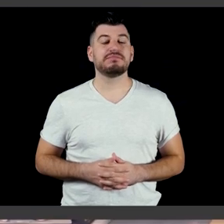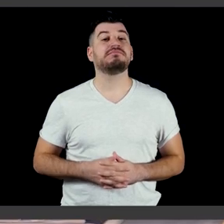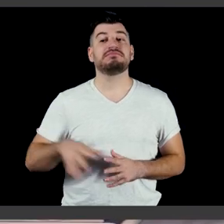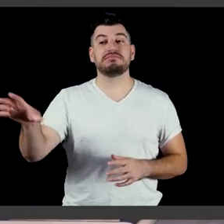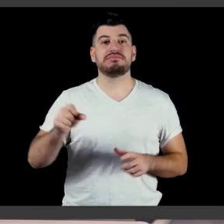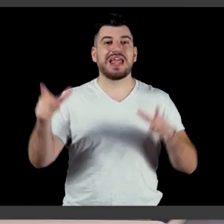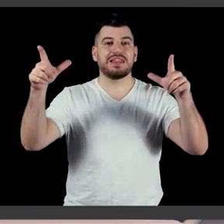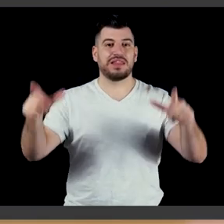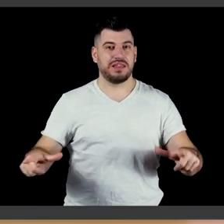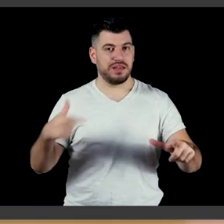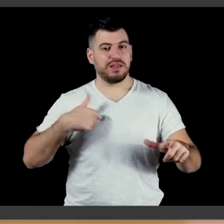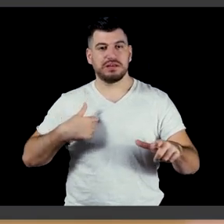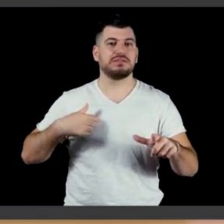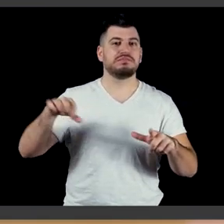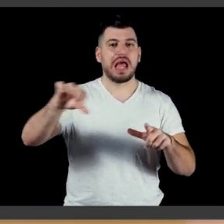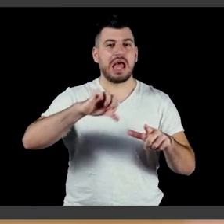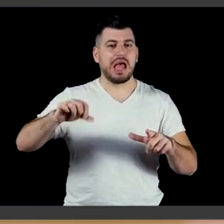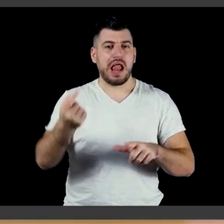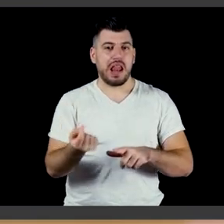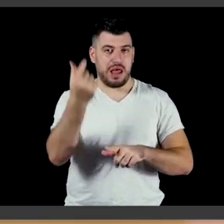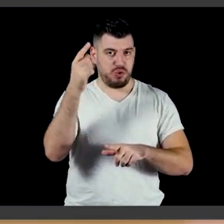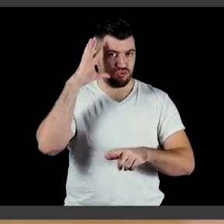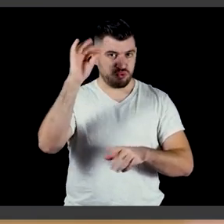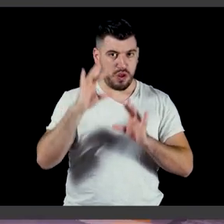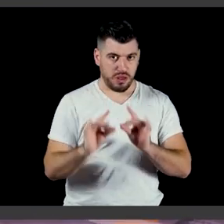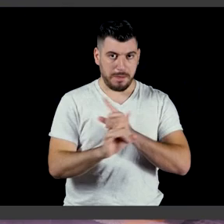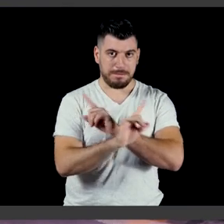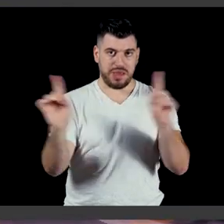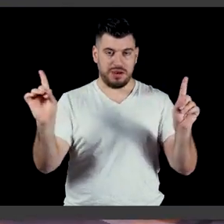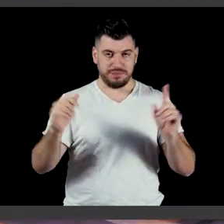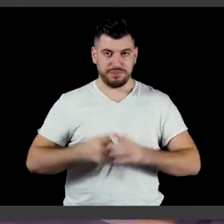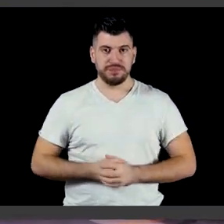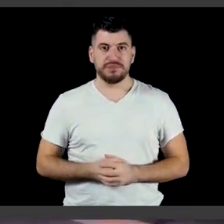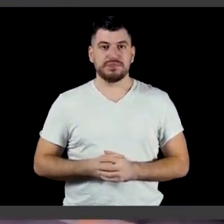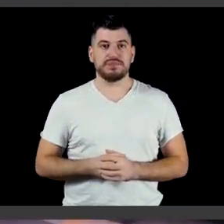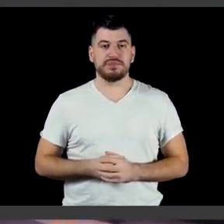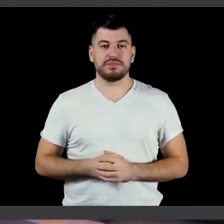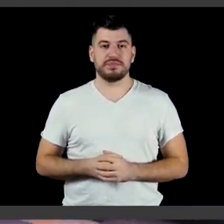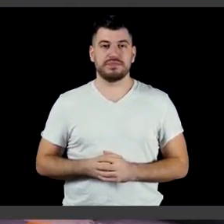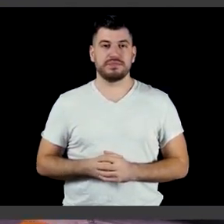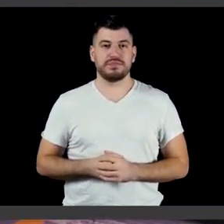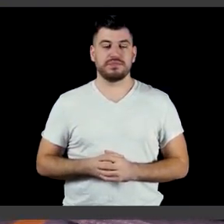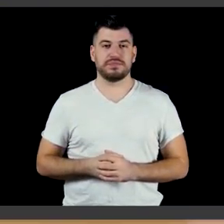Παίρνω ένα ταψάκι. Ρίχνω ελάχιστο ελαιόλαδο, ίσα-ίσα για να μην κολλήσουν οι πατάτες μου, καθώς τα ψήνονται.